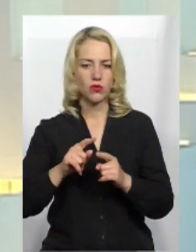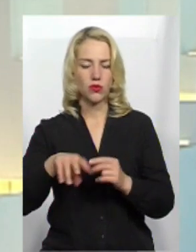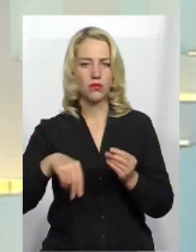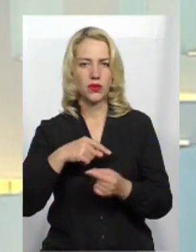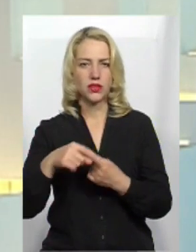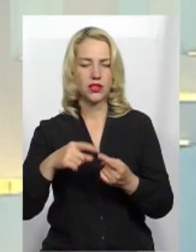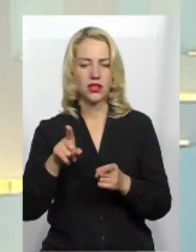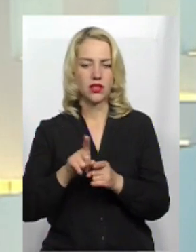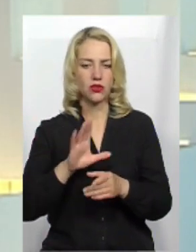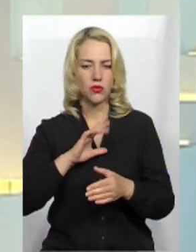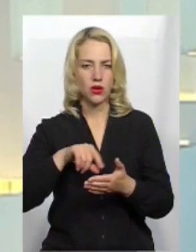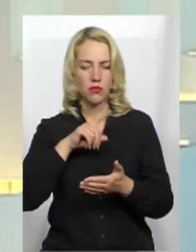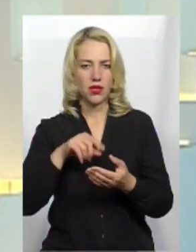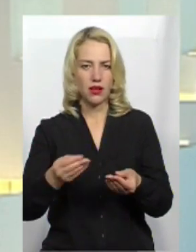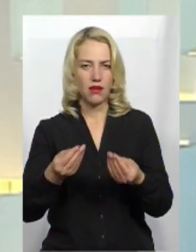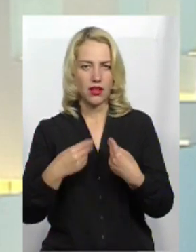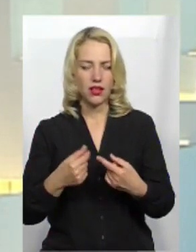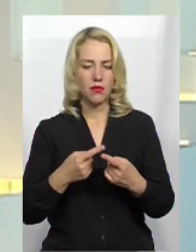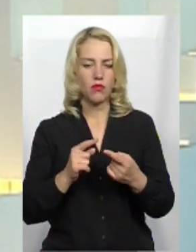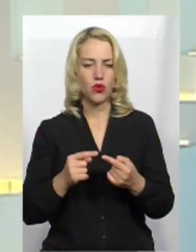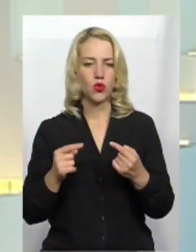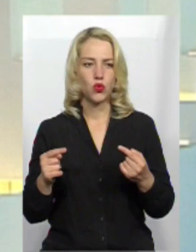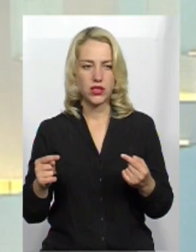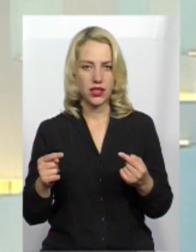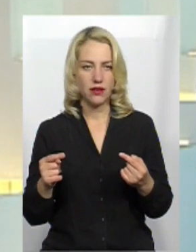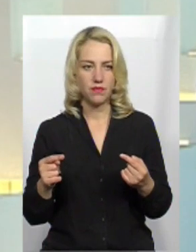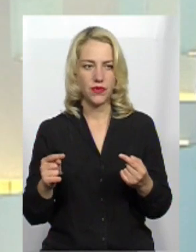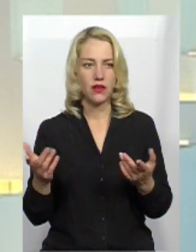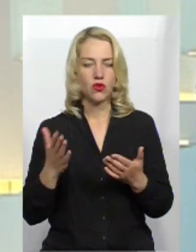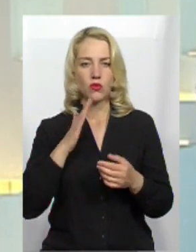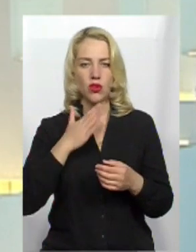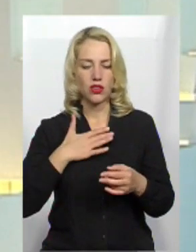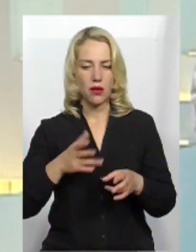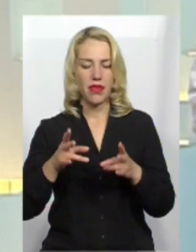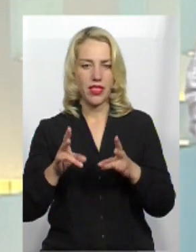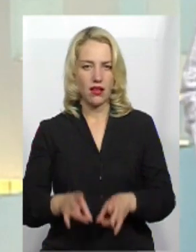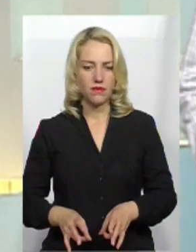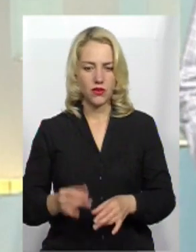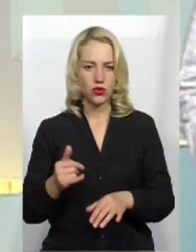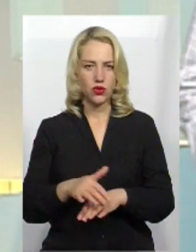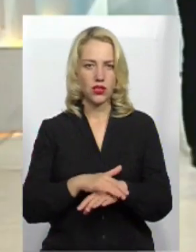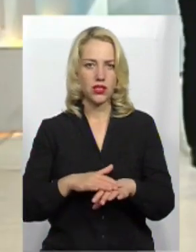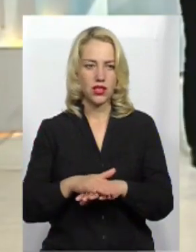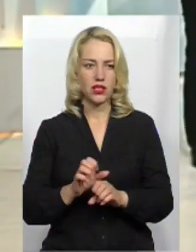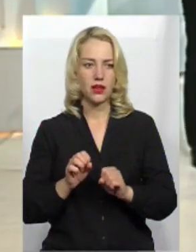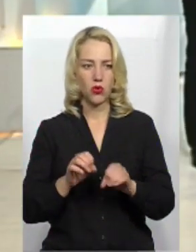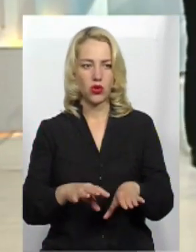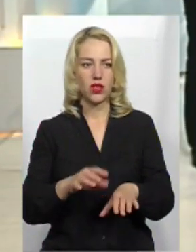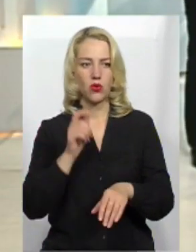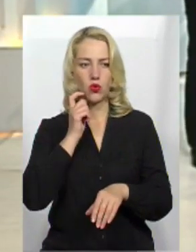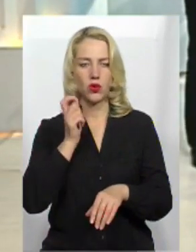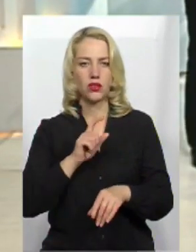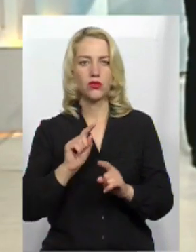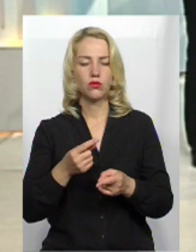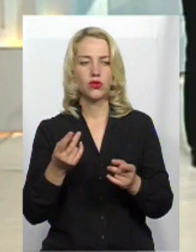також задавали питання, тому що продукція... І в чому наша біда? Сьогодні населення покидає Україну,